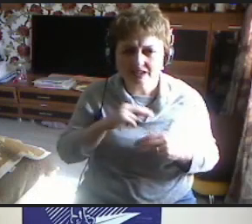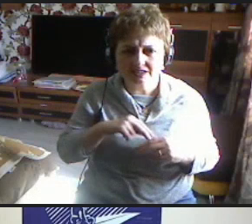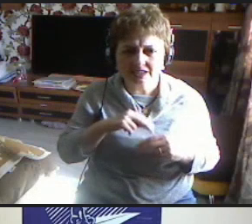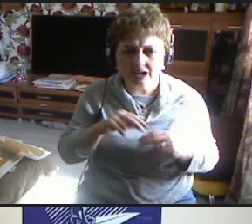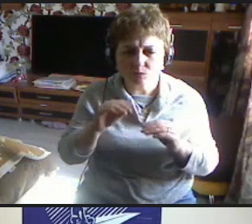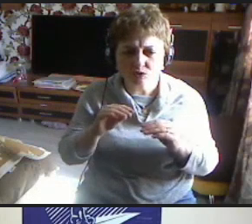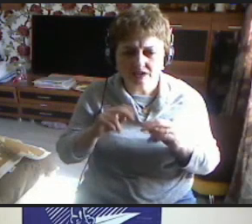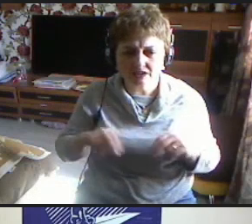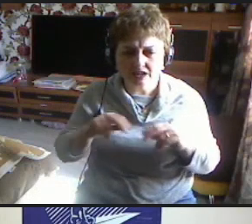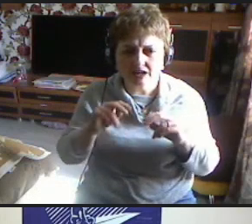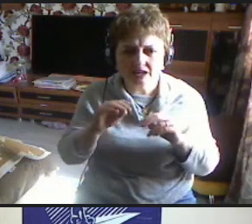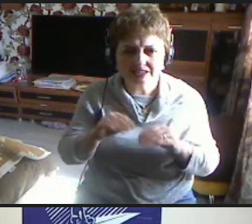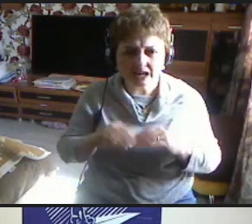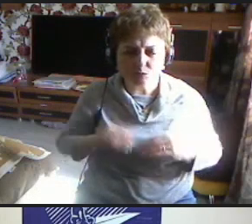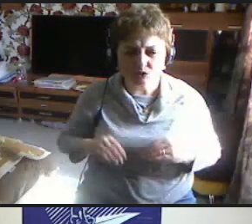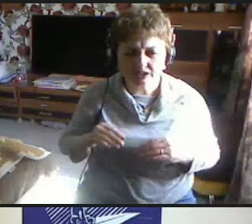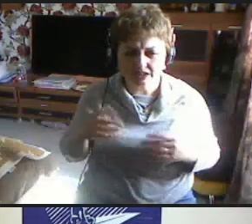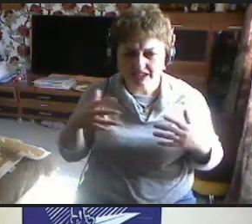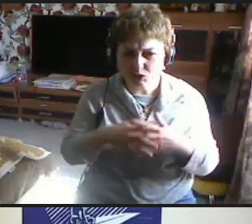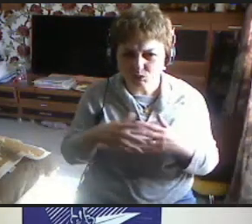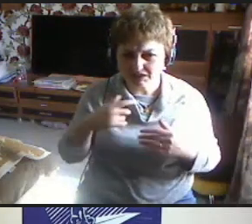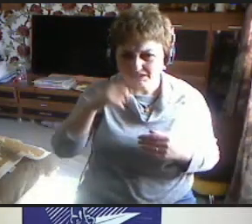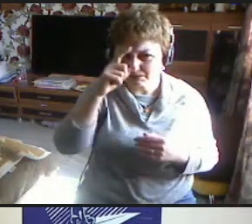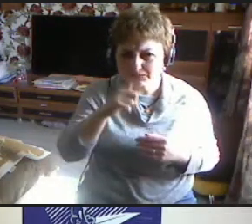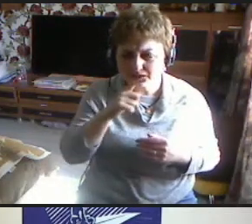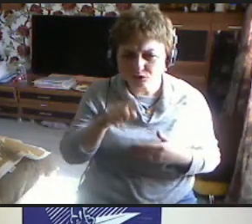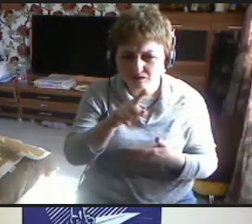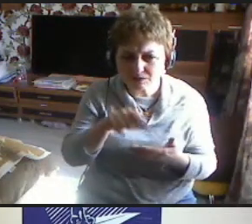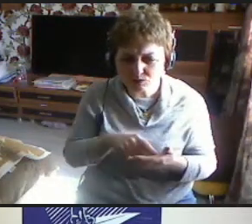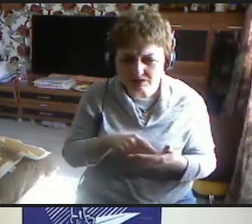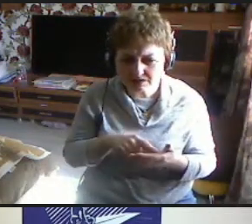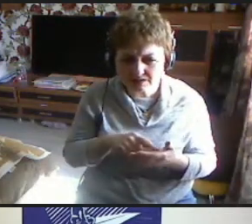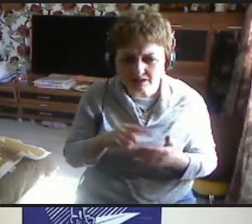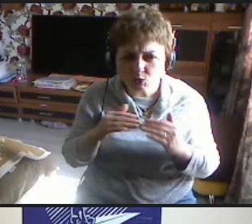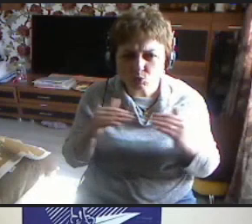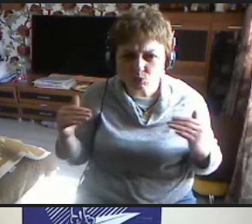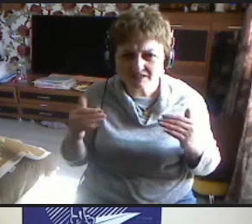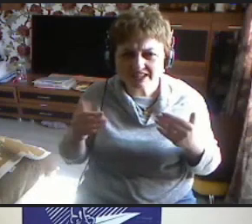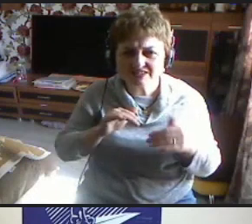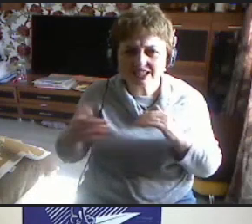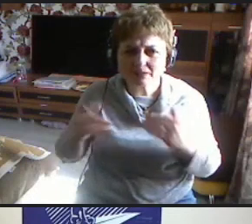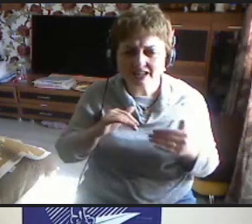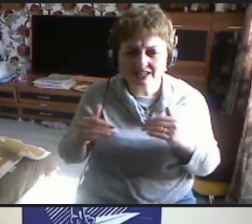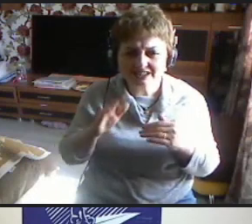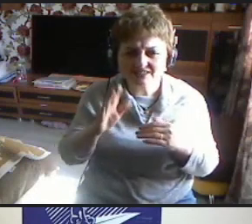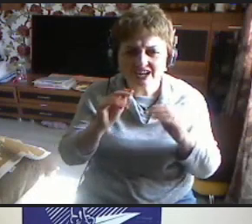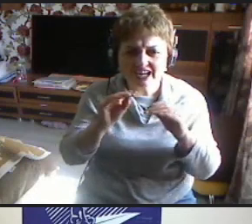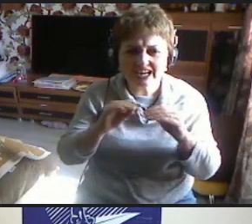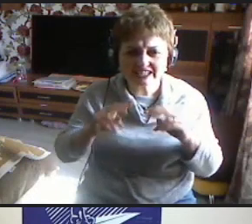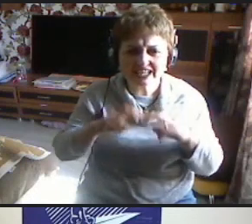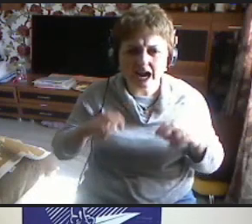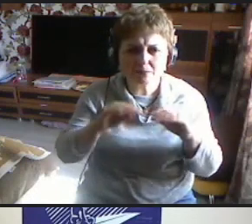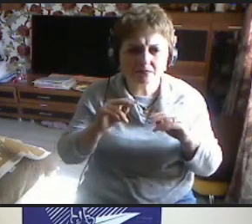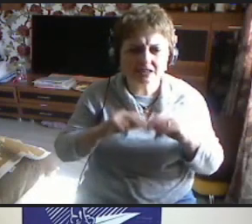инклюзия? Я не очень понимаю вопрос. Уровня взаимодействия в разработке инклюзии. Это